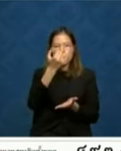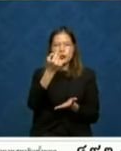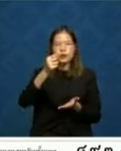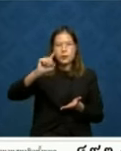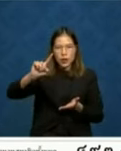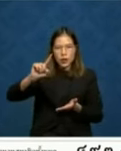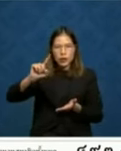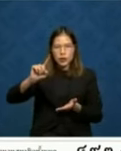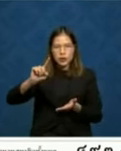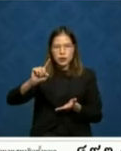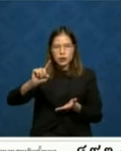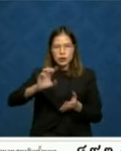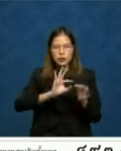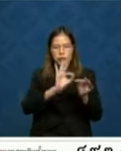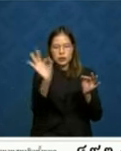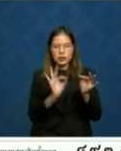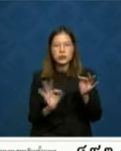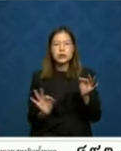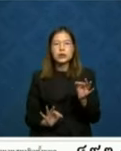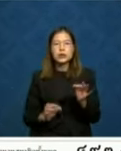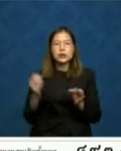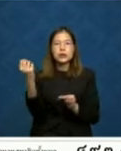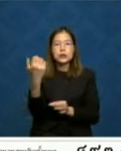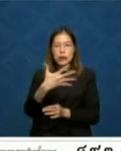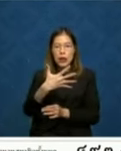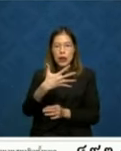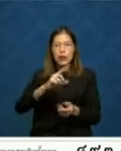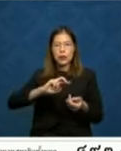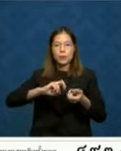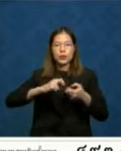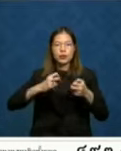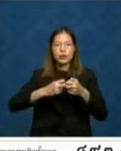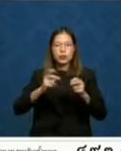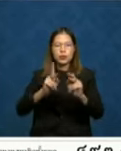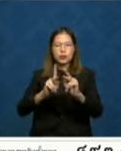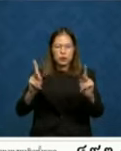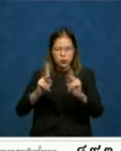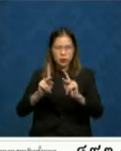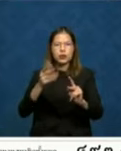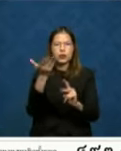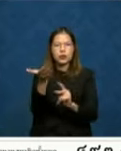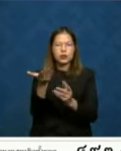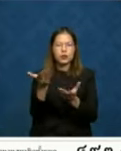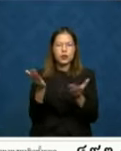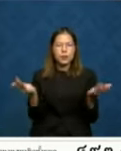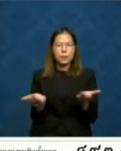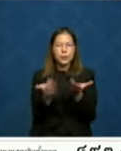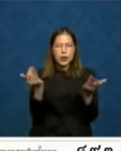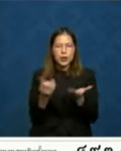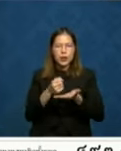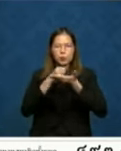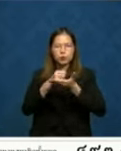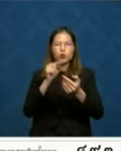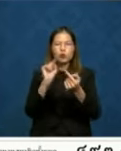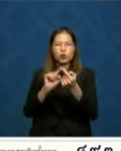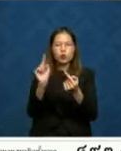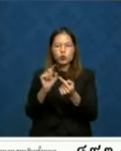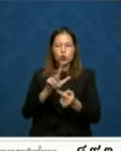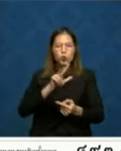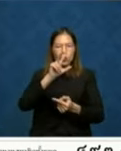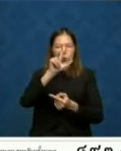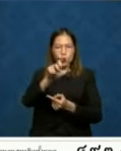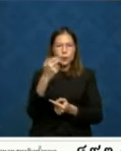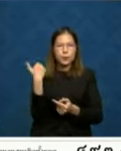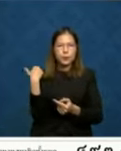11จำนวน5ประเด็นค่ะก็เห็นว่ากรรมาธิการก็ได้มีการขับเคลื่อนและมีข้อสังเกตจ